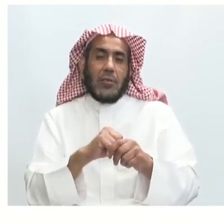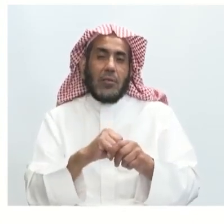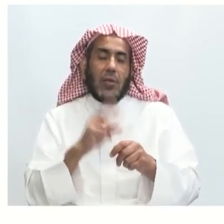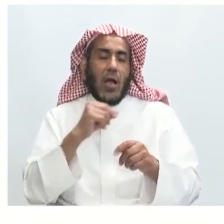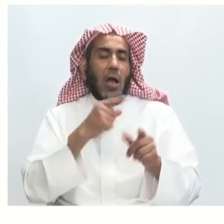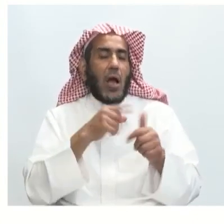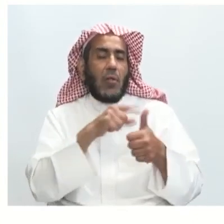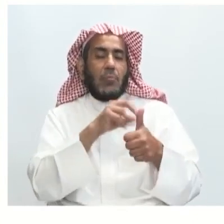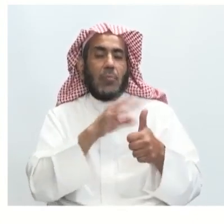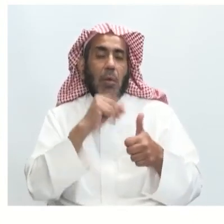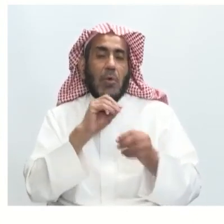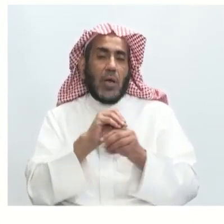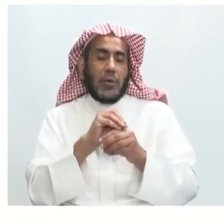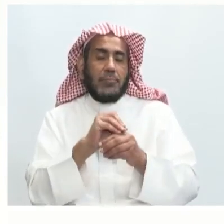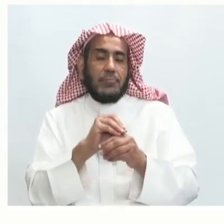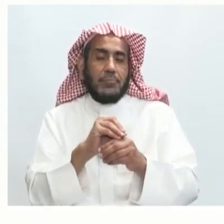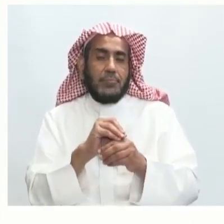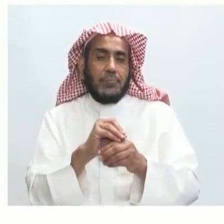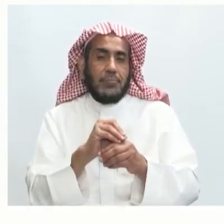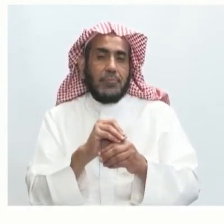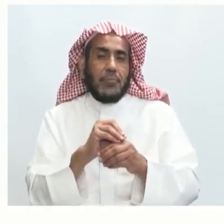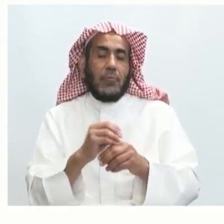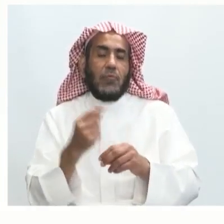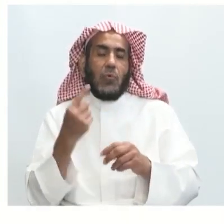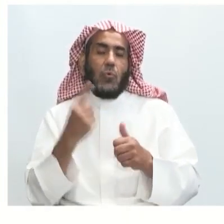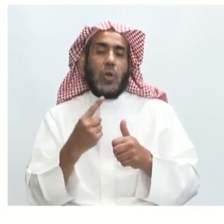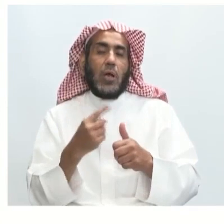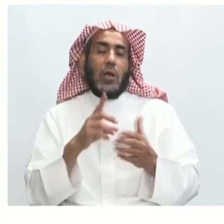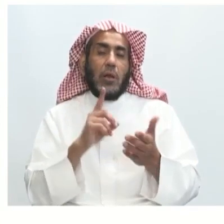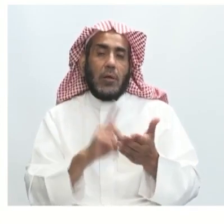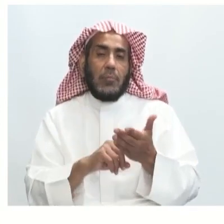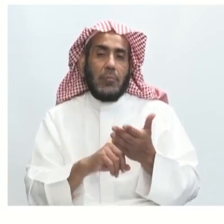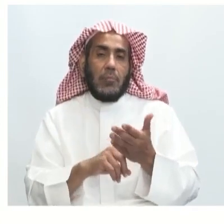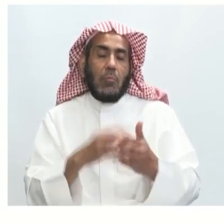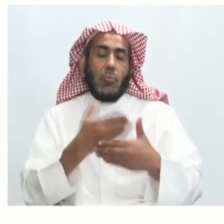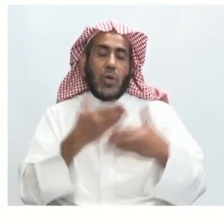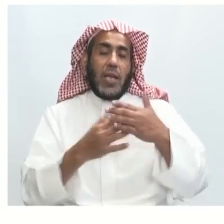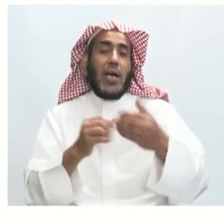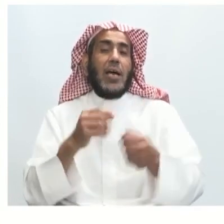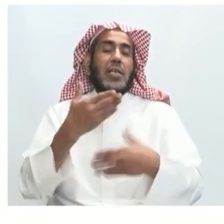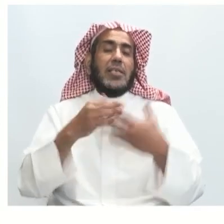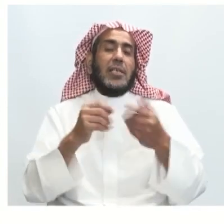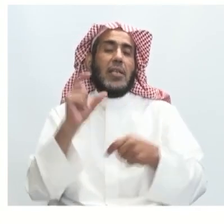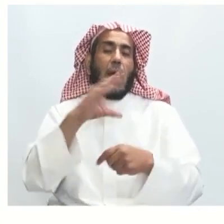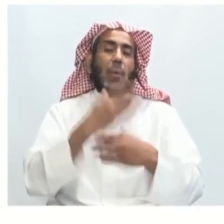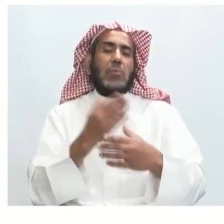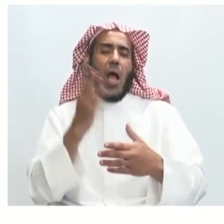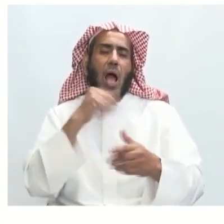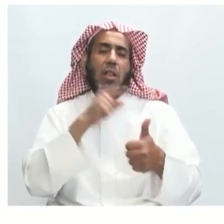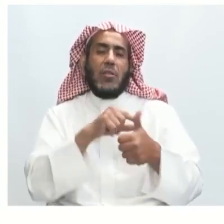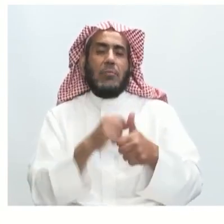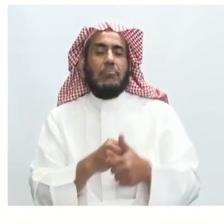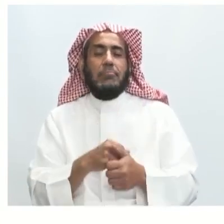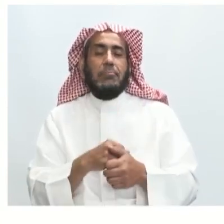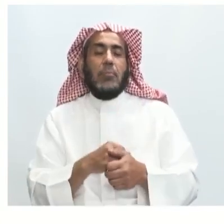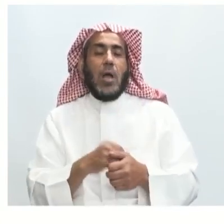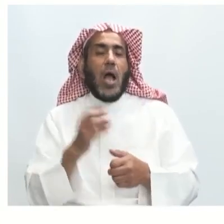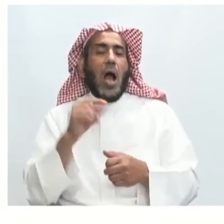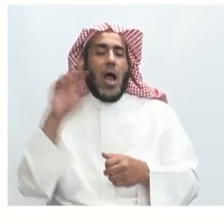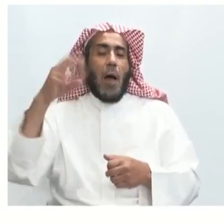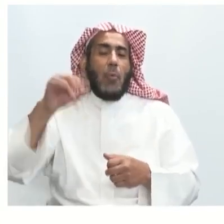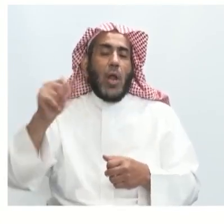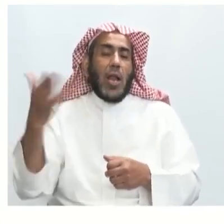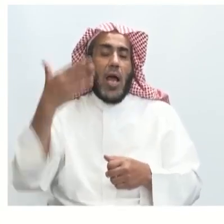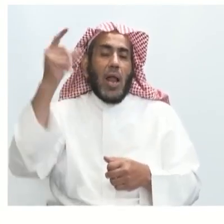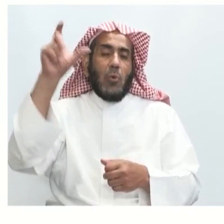لا تدري خالي الذهن وكما ذكرنا ايضا في في الاولى ان هنا بني اسلام على خمسه ايضا لخالي الذهب قال ابو